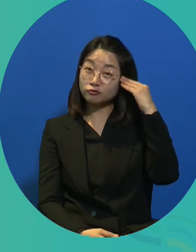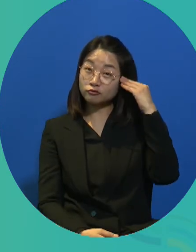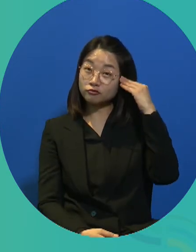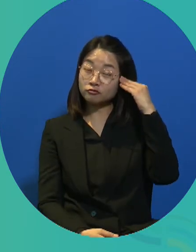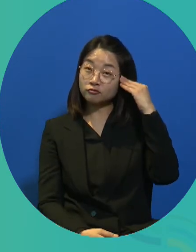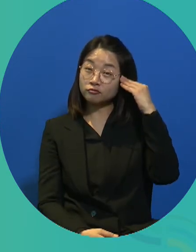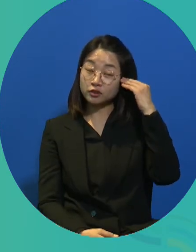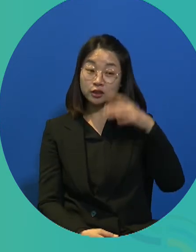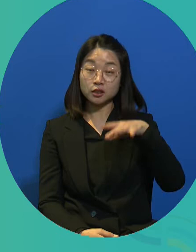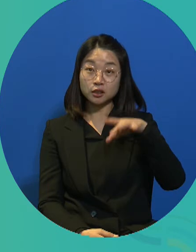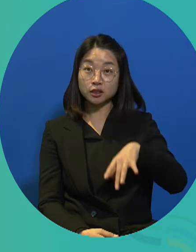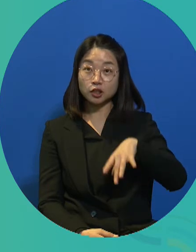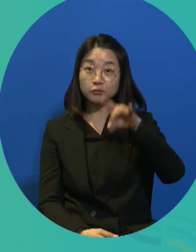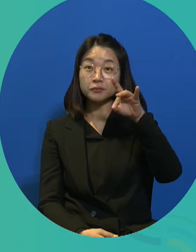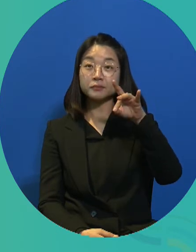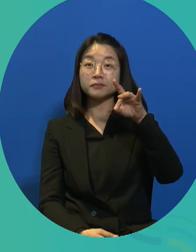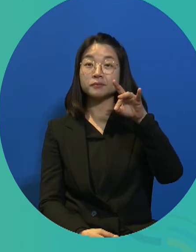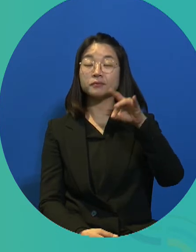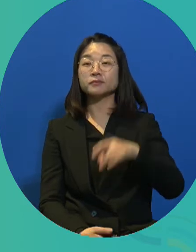처음